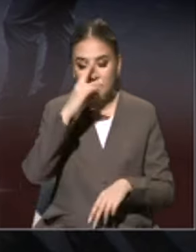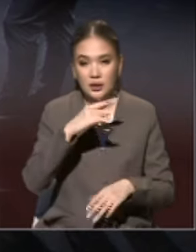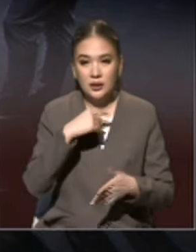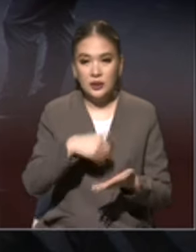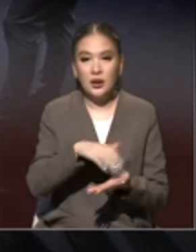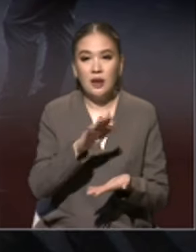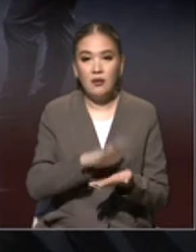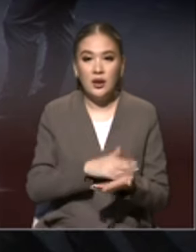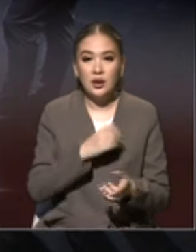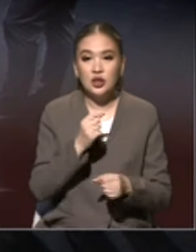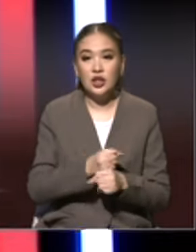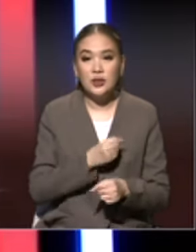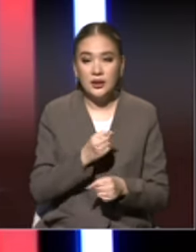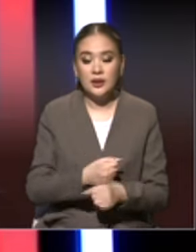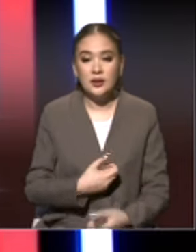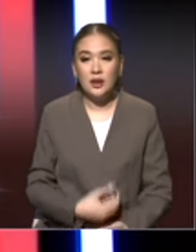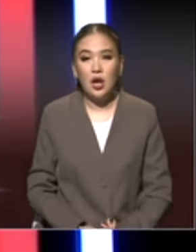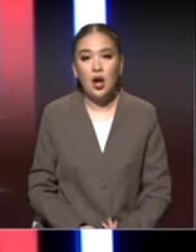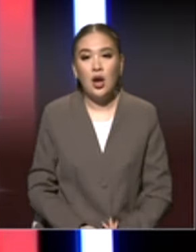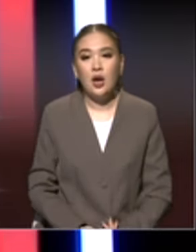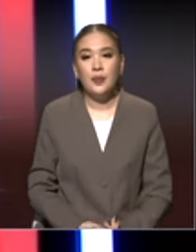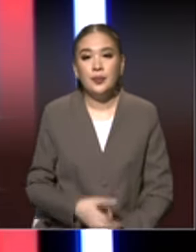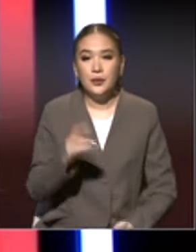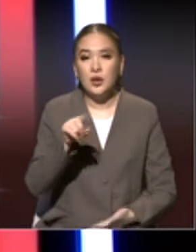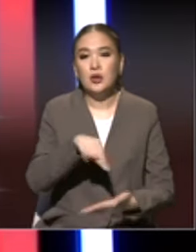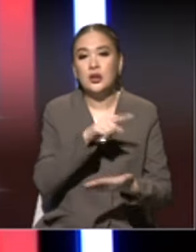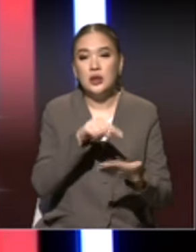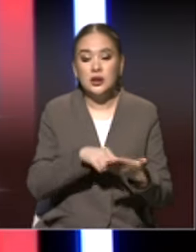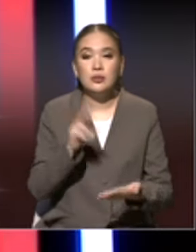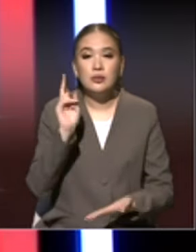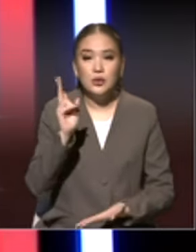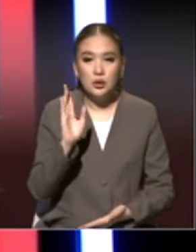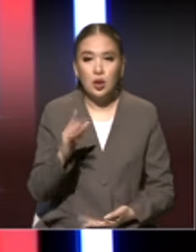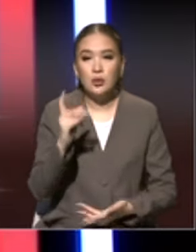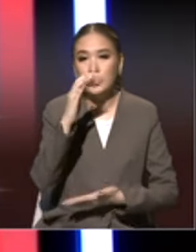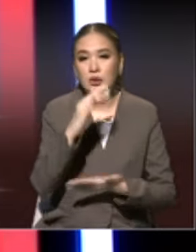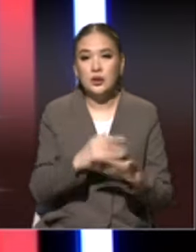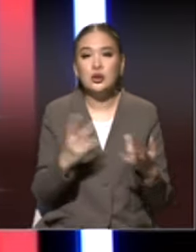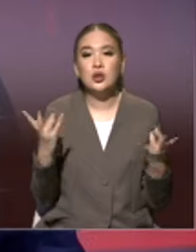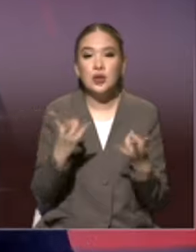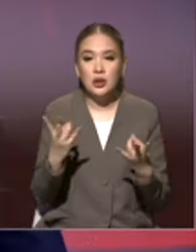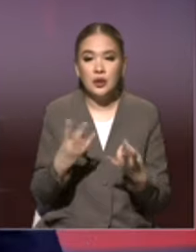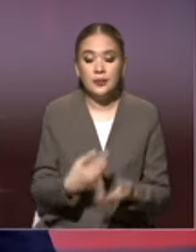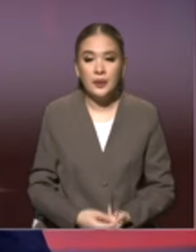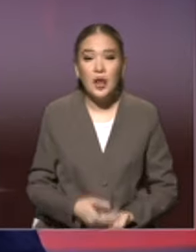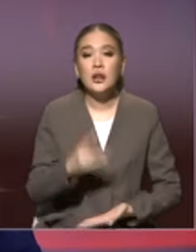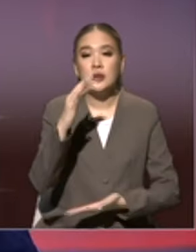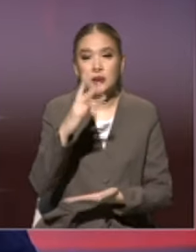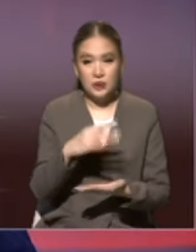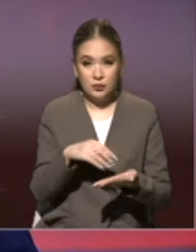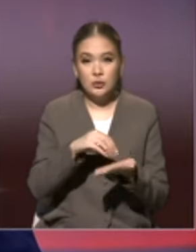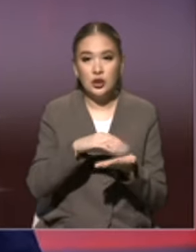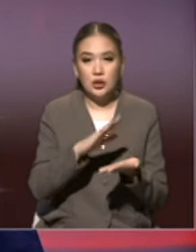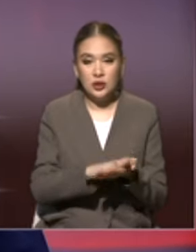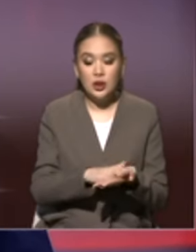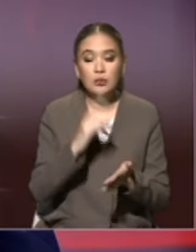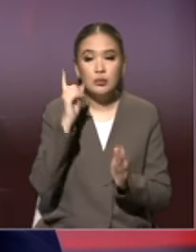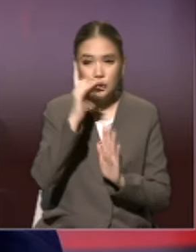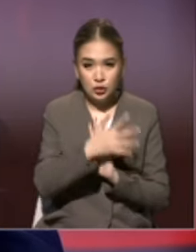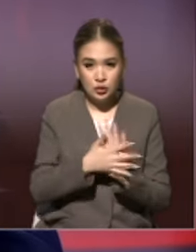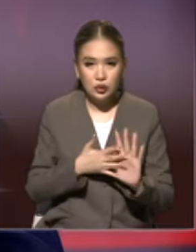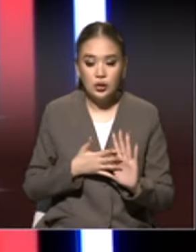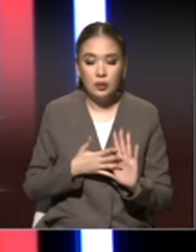жасайды. Ұсынысты кім беру керек? Неге ол тізім болу керек? Ол тізімді олар жасайды. Жоқ, түсіндім ғой. Иә. Yeah. Бірақ